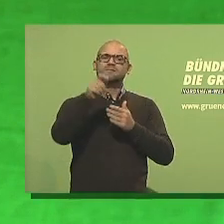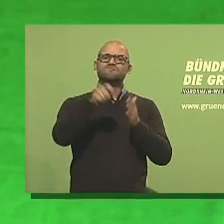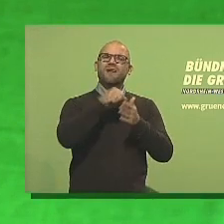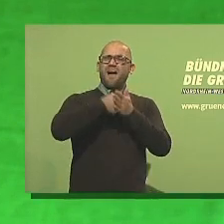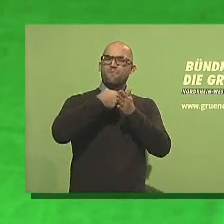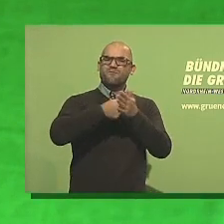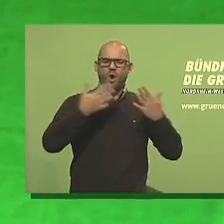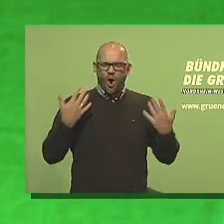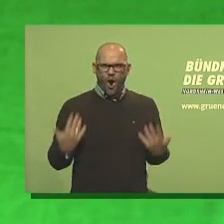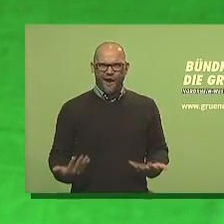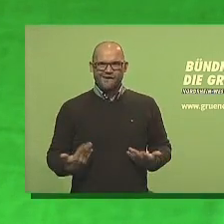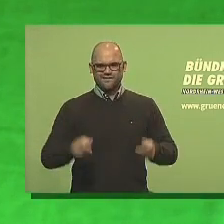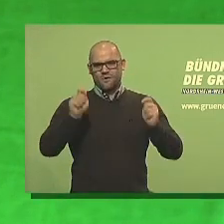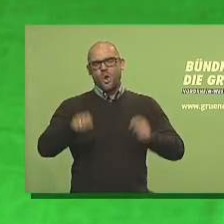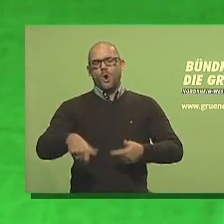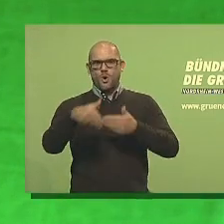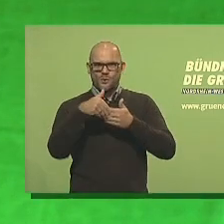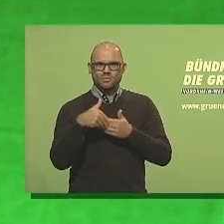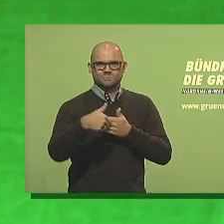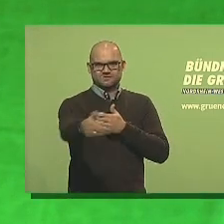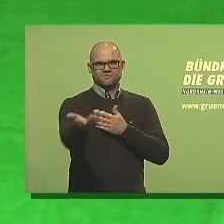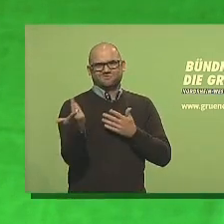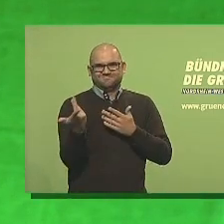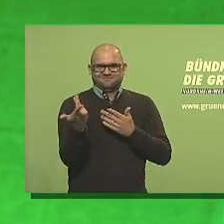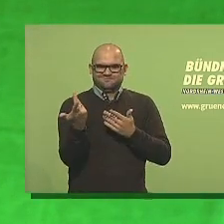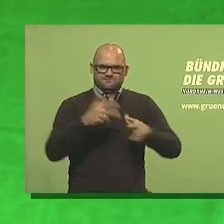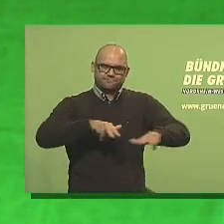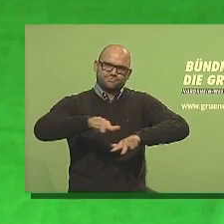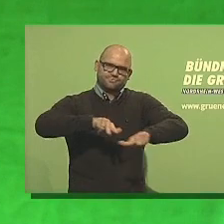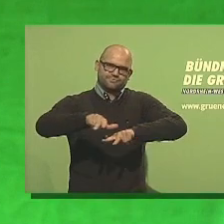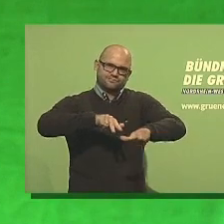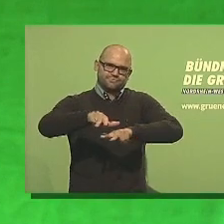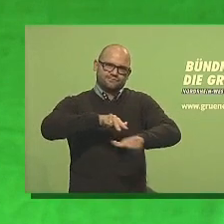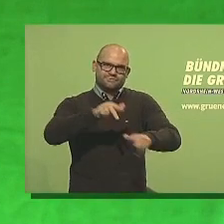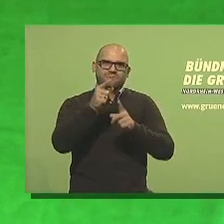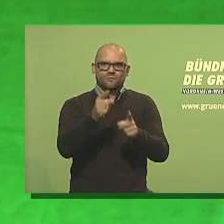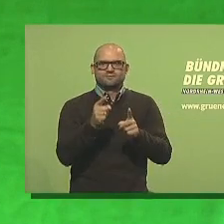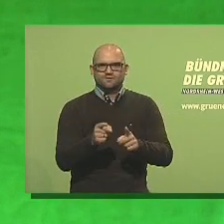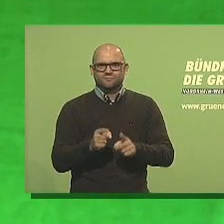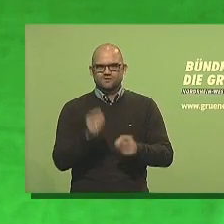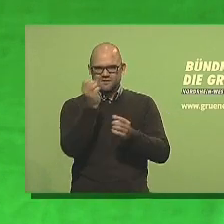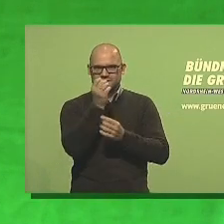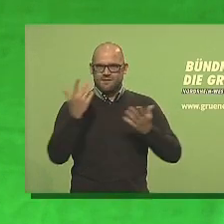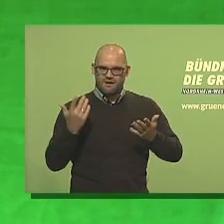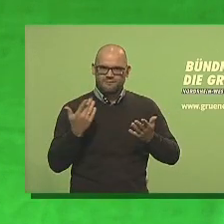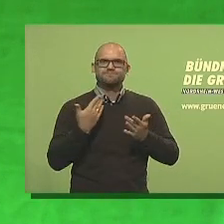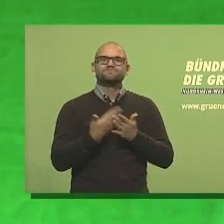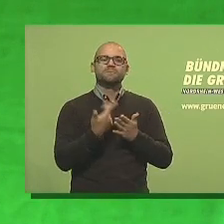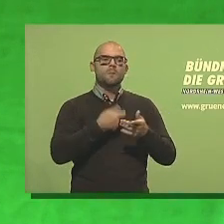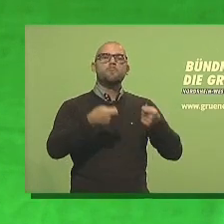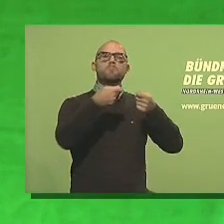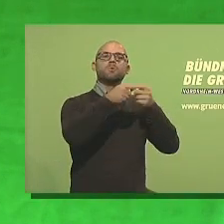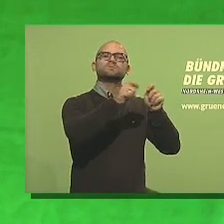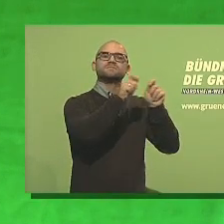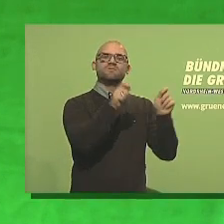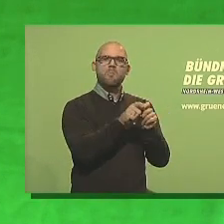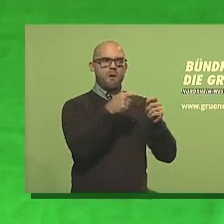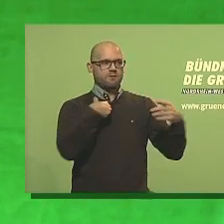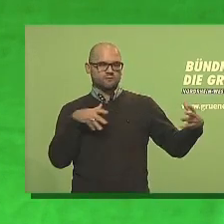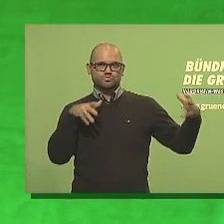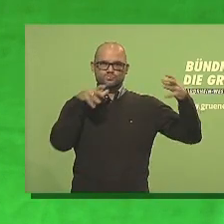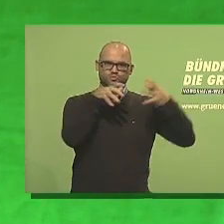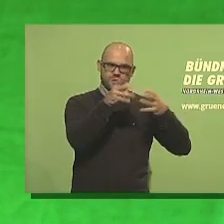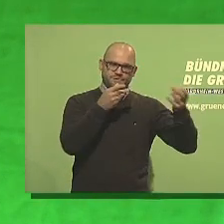ein. Und da gibt es ja auch einiges Organisatorisches noch zu tun. Und wir haben gemeinsam mit dem Bundesverband dafür gesorgt, dass es jetzt